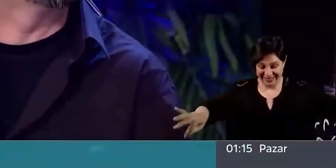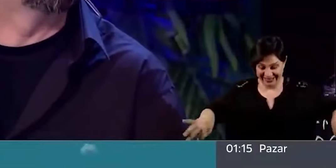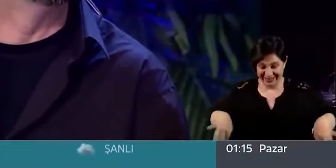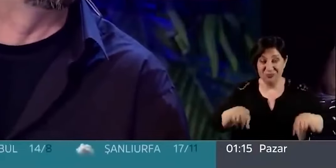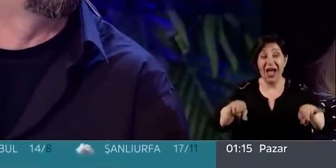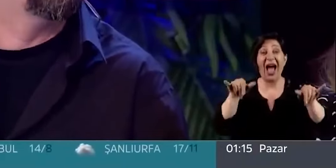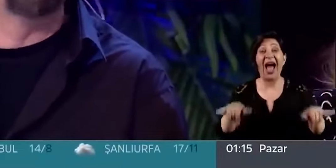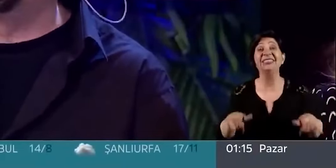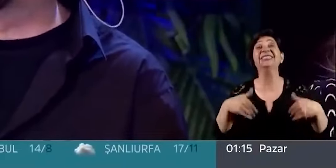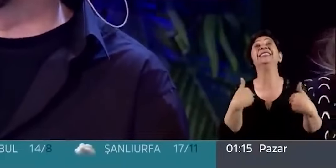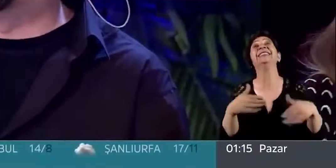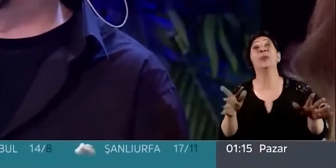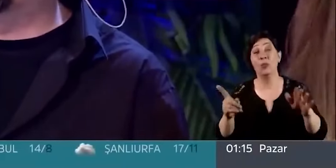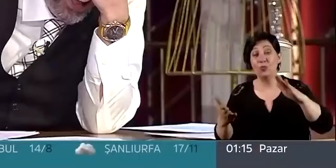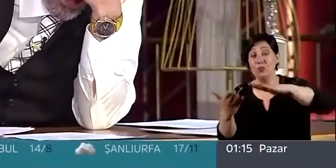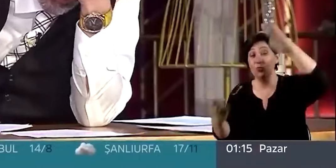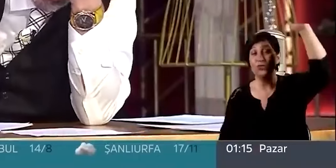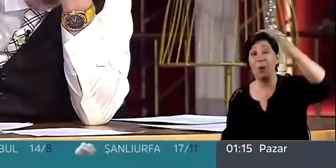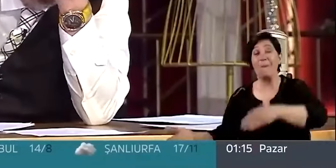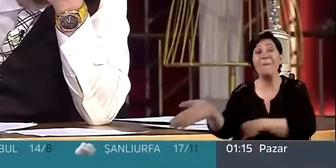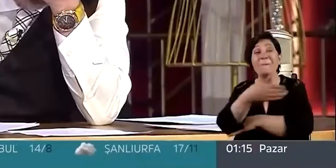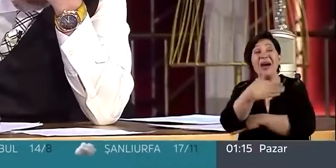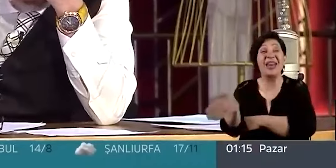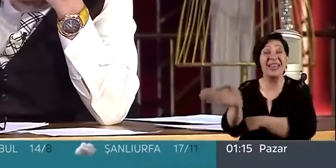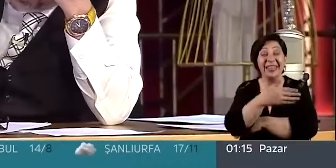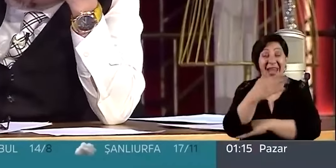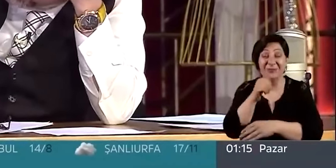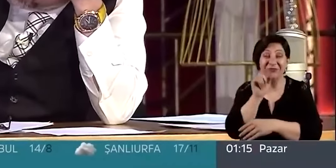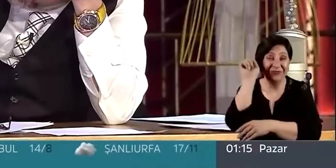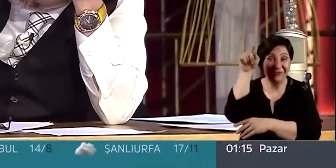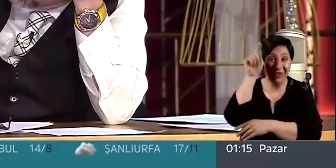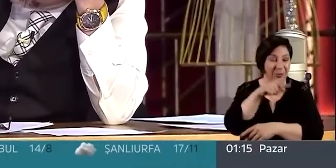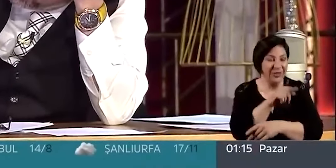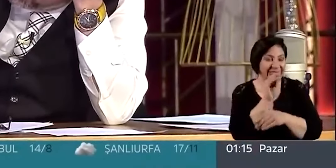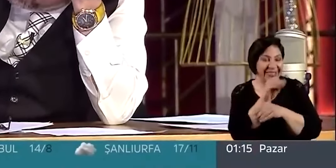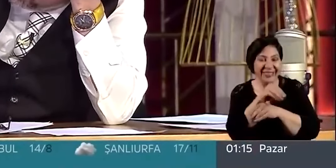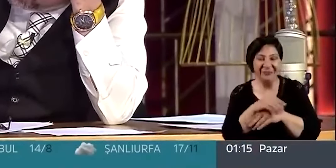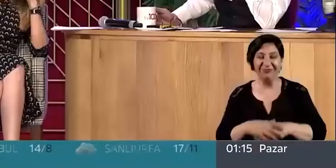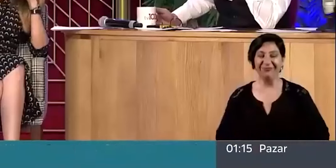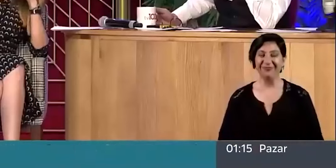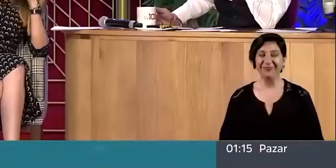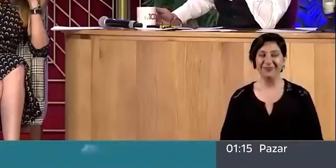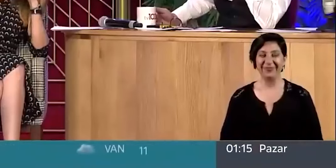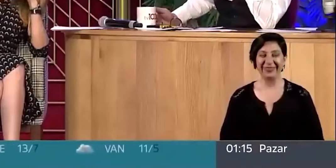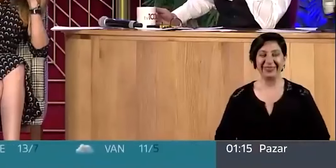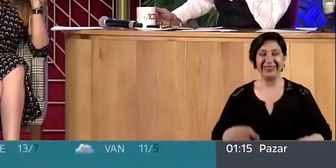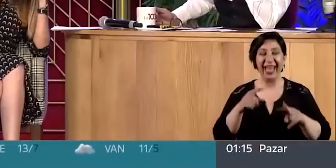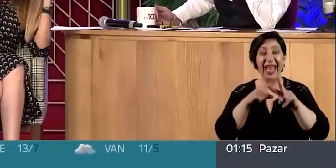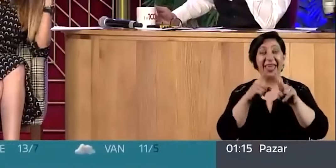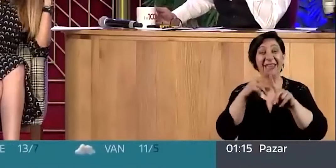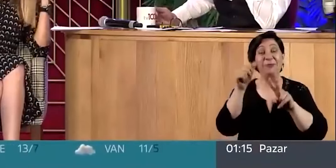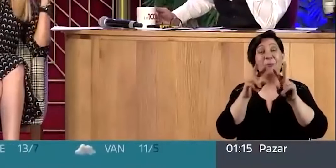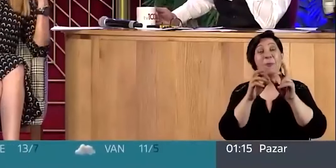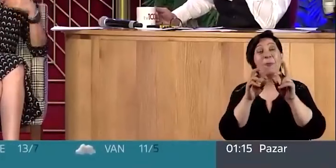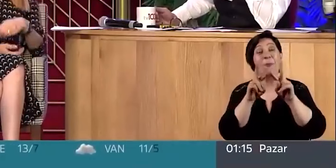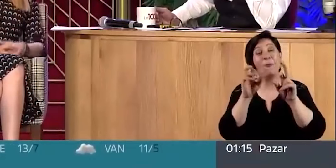demezler ki bunların ikisi aynı tür. Bu büyük olan balina lan galiba. Bu küçük olan sincap, öbürü balina. Ben anemon balığı gibiyim yanında.